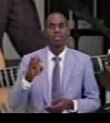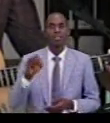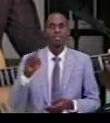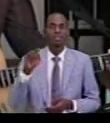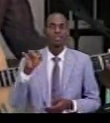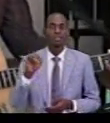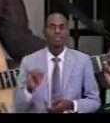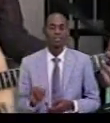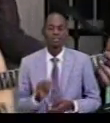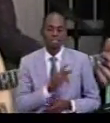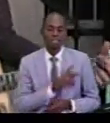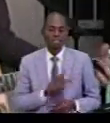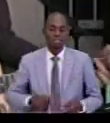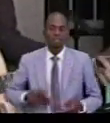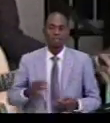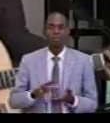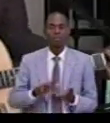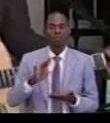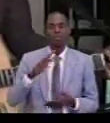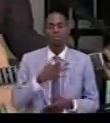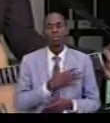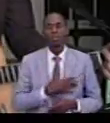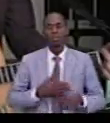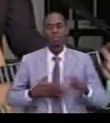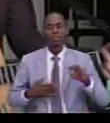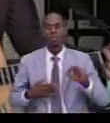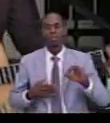roi de gloire et de majesté,